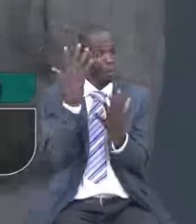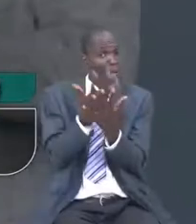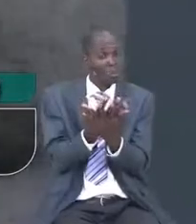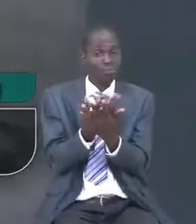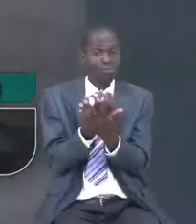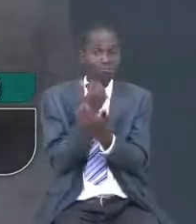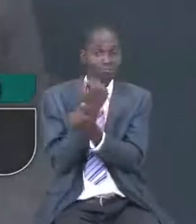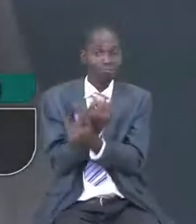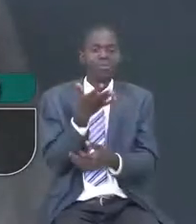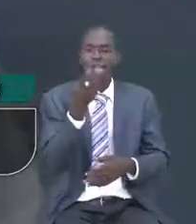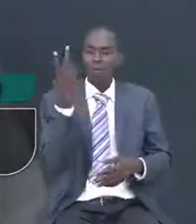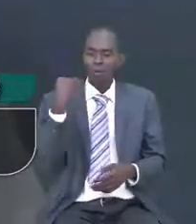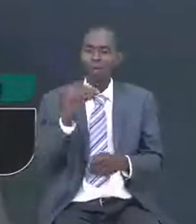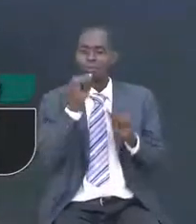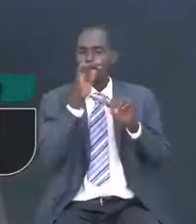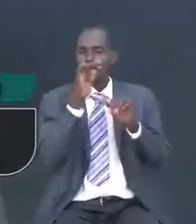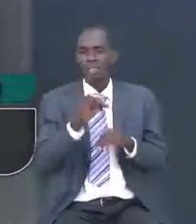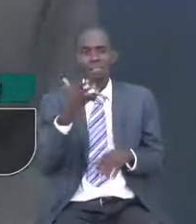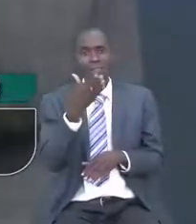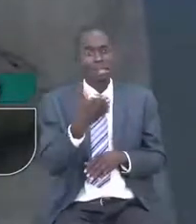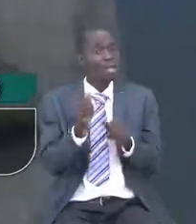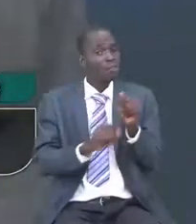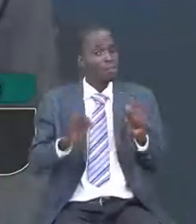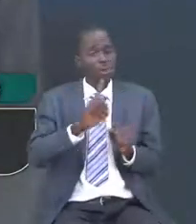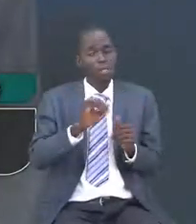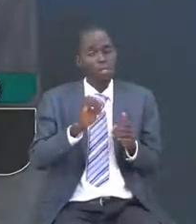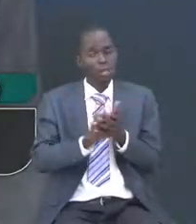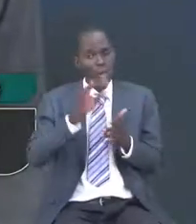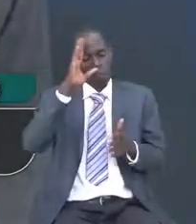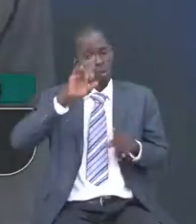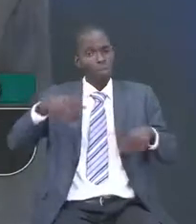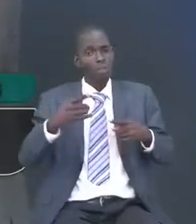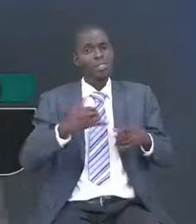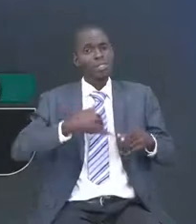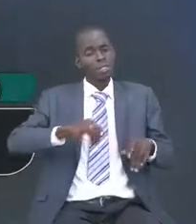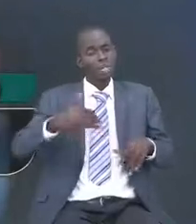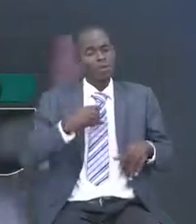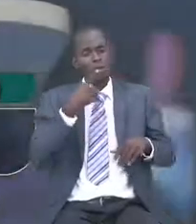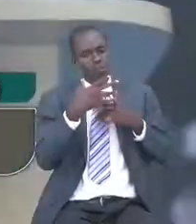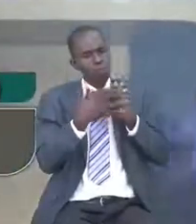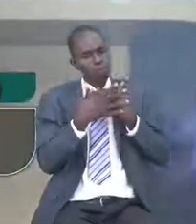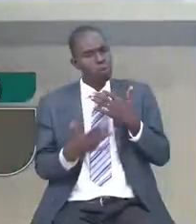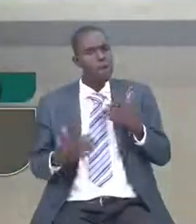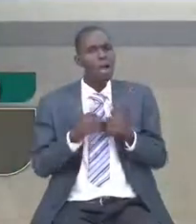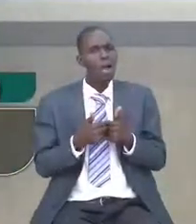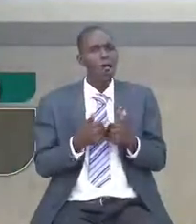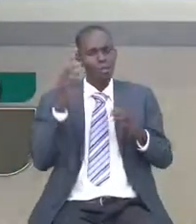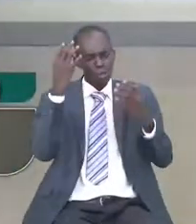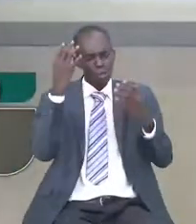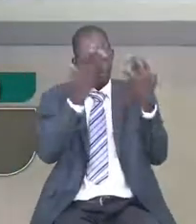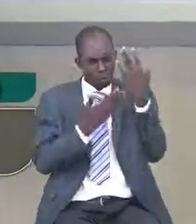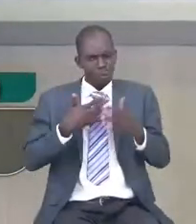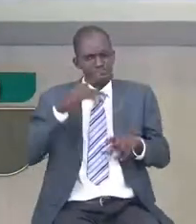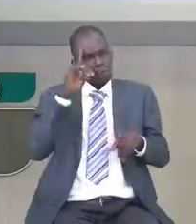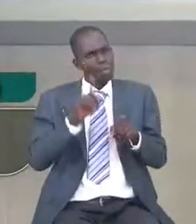allait, il saignait toujours. Comment est-ce que mes frères peuvent me faire ça? Comment est-ce qu'ils peuvent me séparer, me